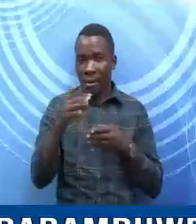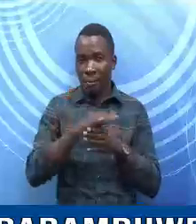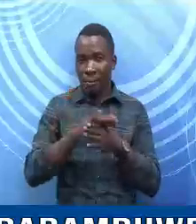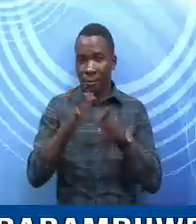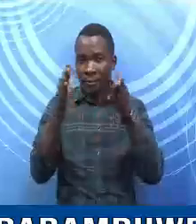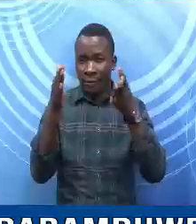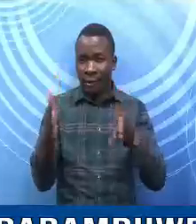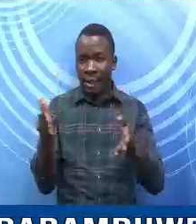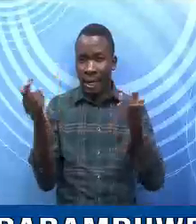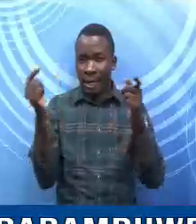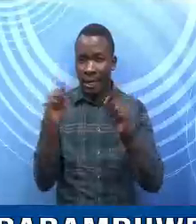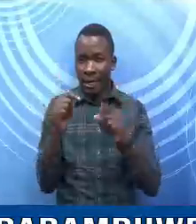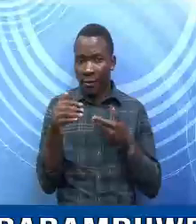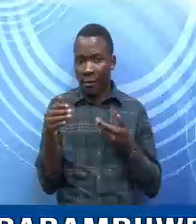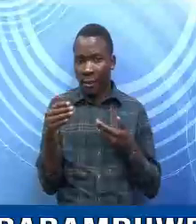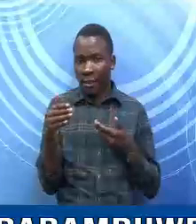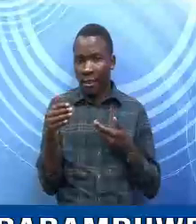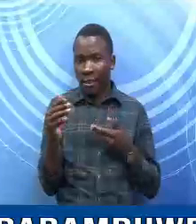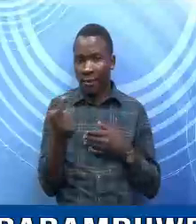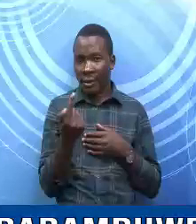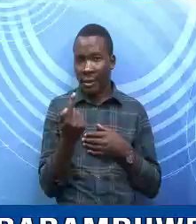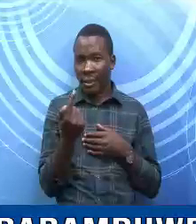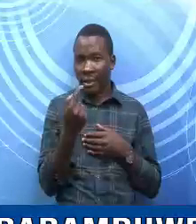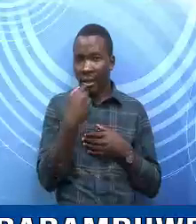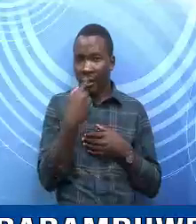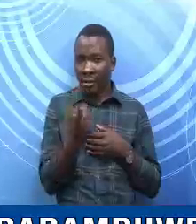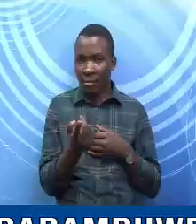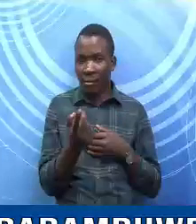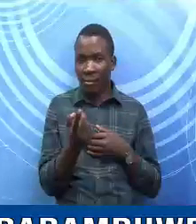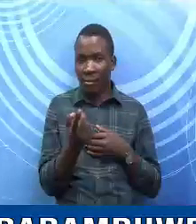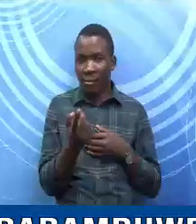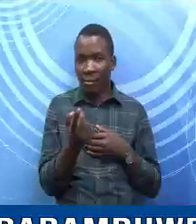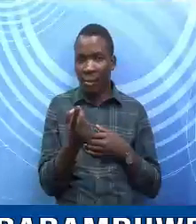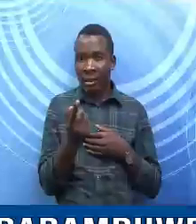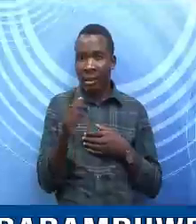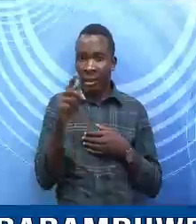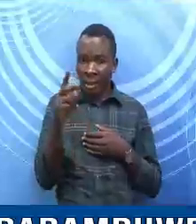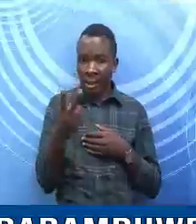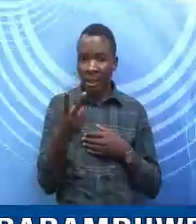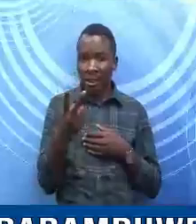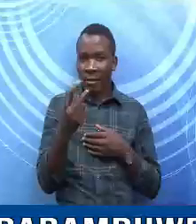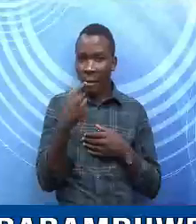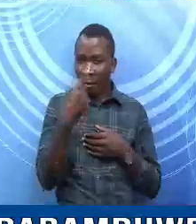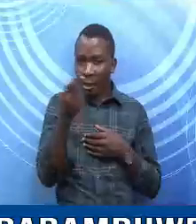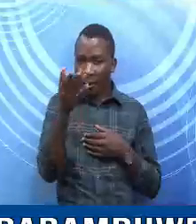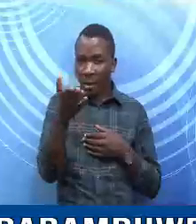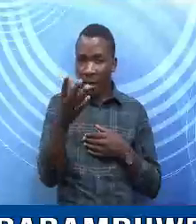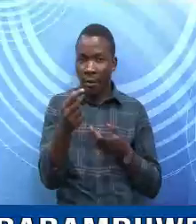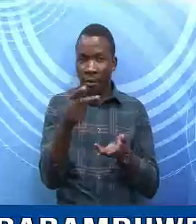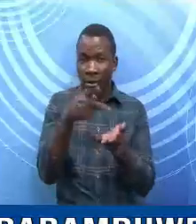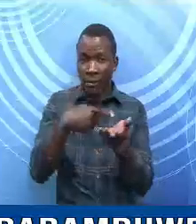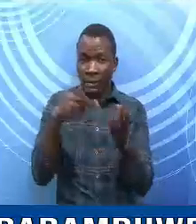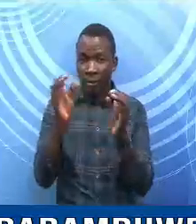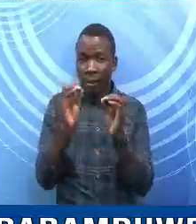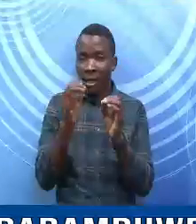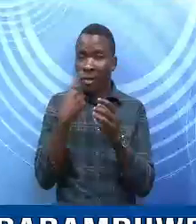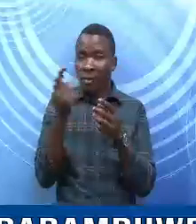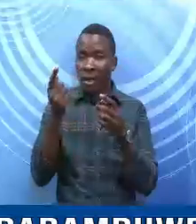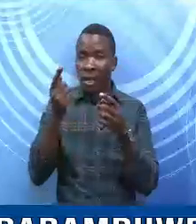wa mbere twamubwiye ko hari uwa kabiri, twamubwiye ko hari amafaranga batatwishyura, avuga ngo